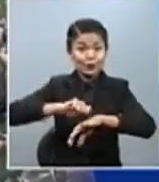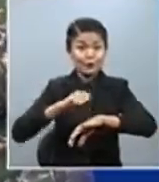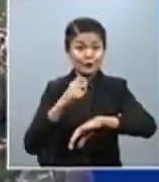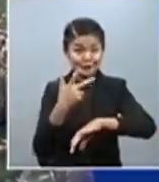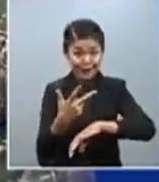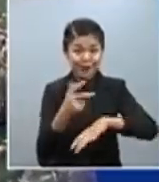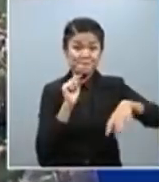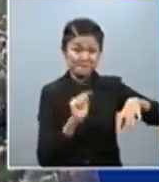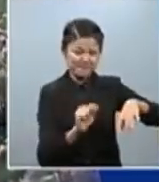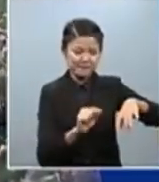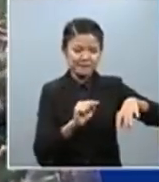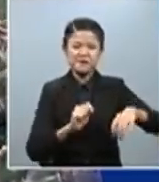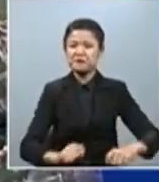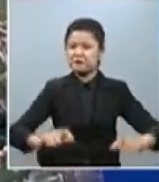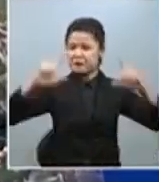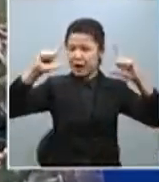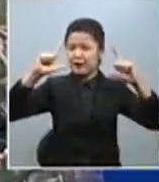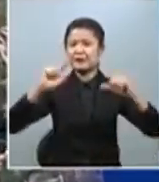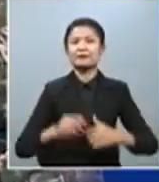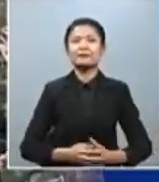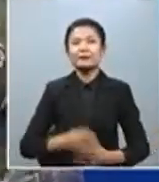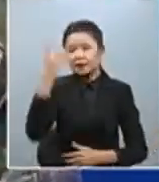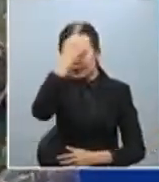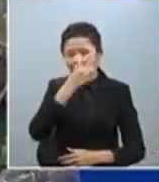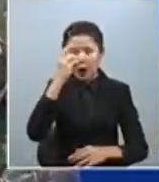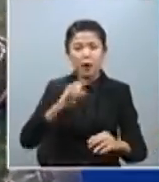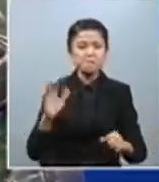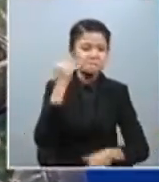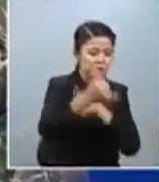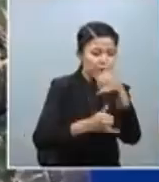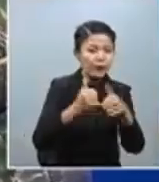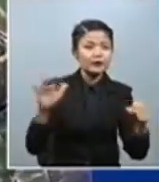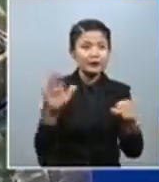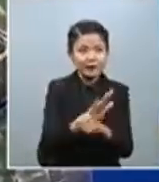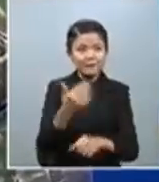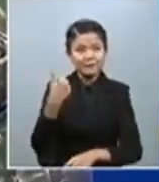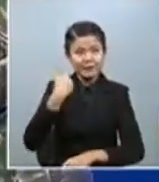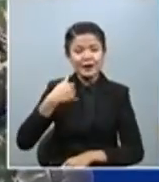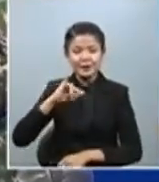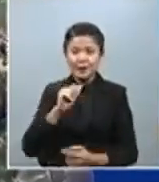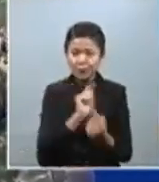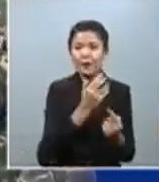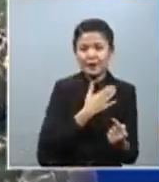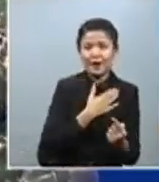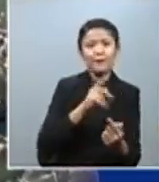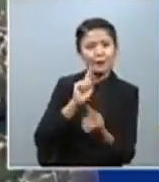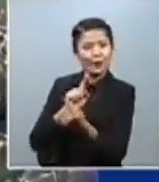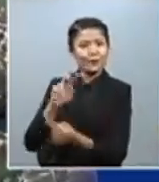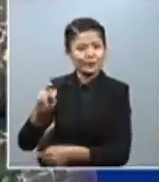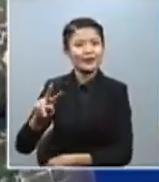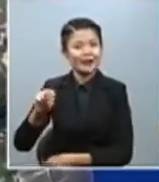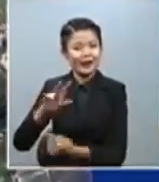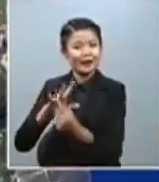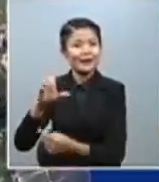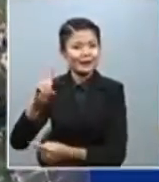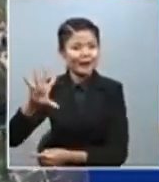ห ยิ่งใหญ่มากประการตาดาราเพียบ ไปได้เจอณวัฒน์อาจจะเจอณเดชน์ก็ได้ แล้วมาดูกันซิว่